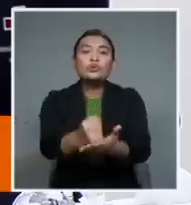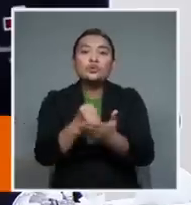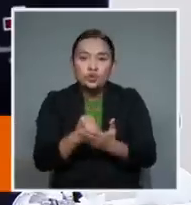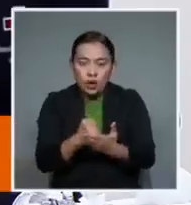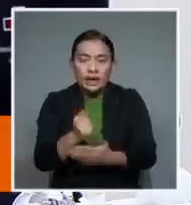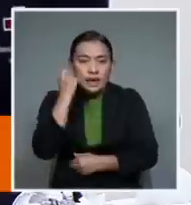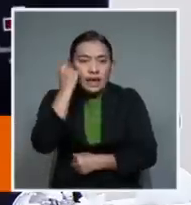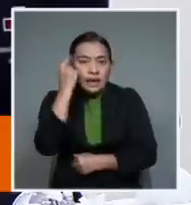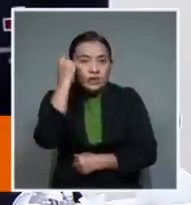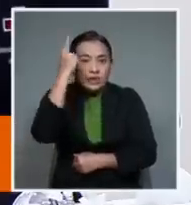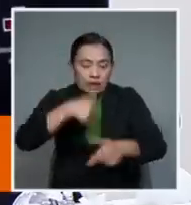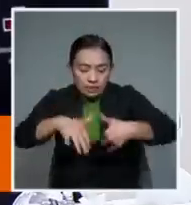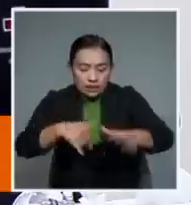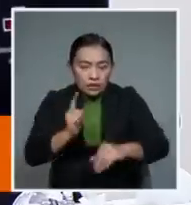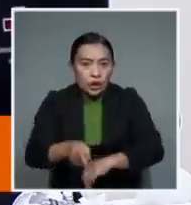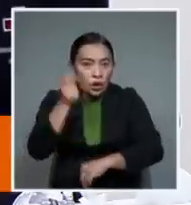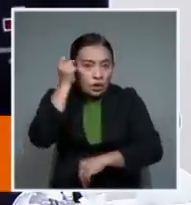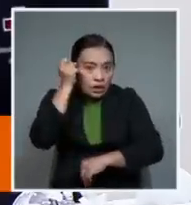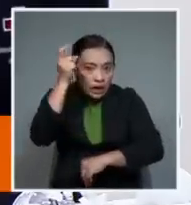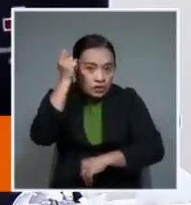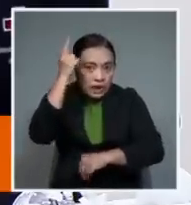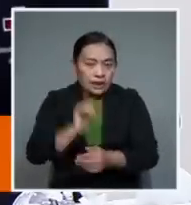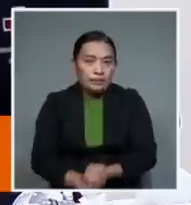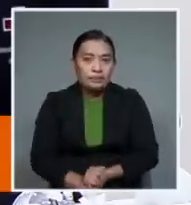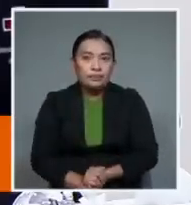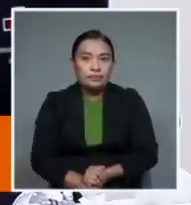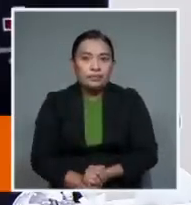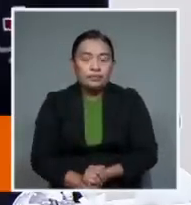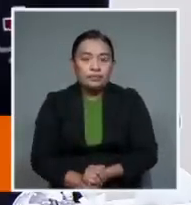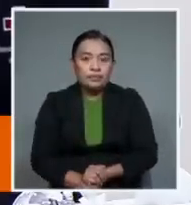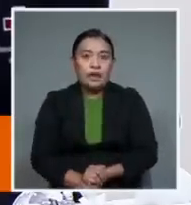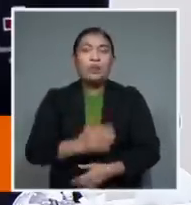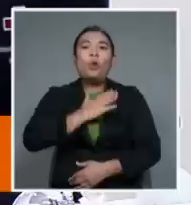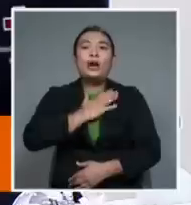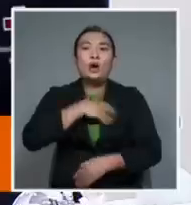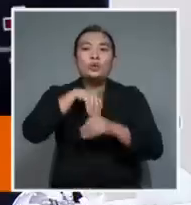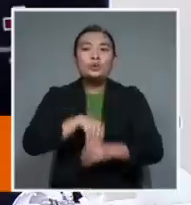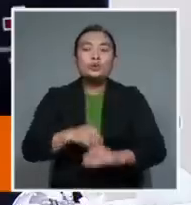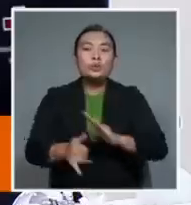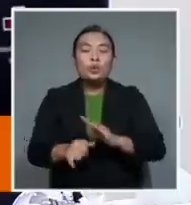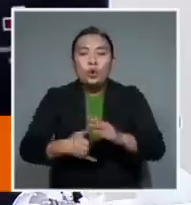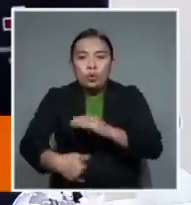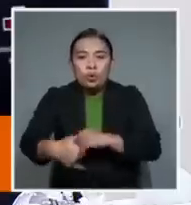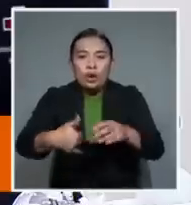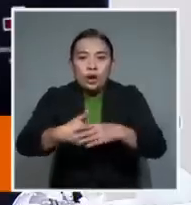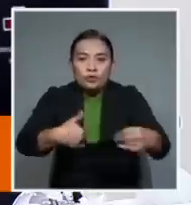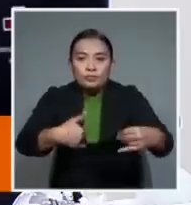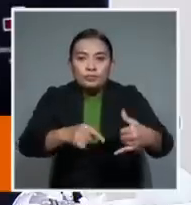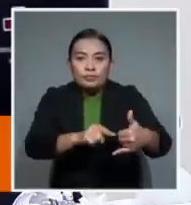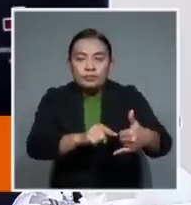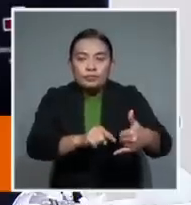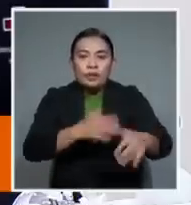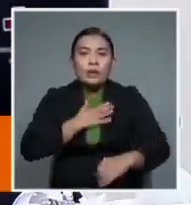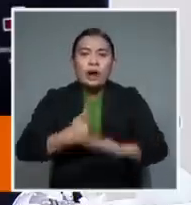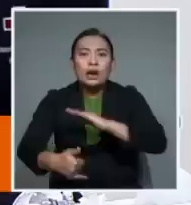าใจให้ประชาชนเข้าใจว่าเราออกมาไม่เอาโรคไป ติดให้คนอื่นหรือคนอื่นมาโรคมาติดเรา